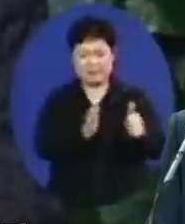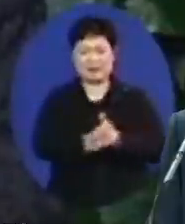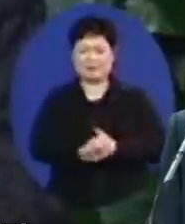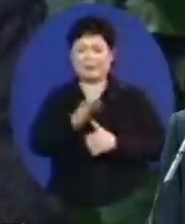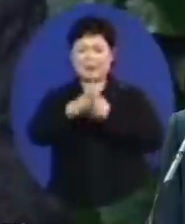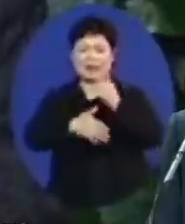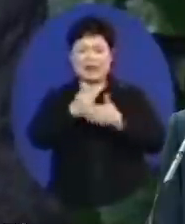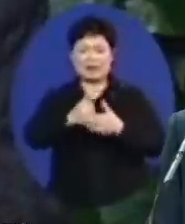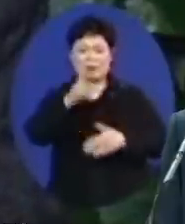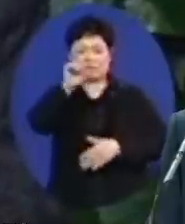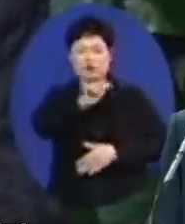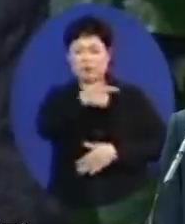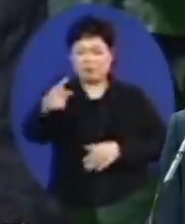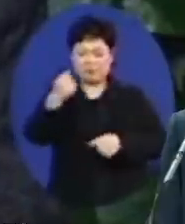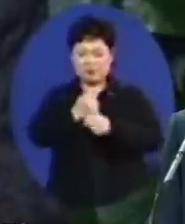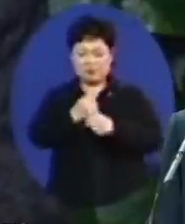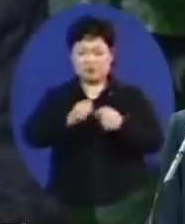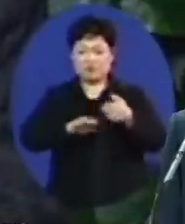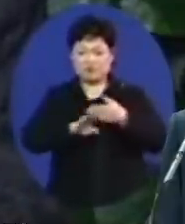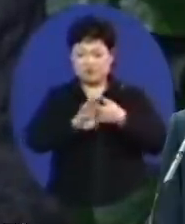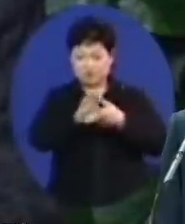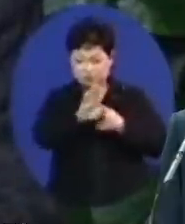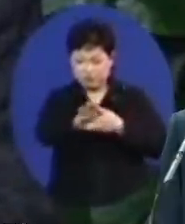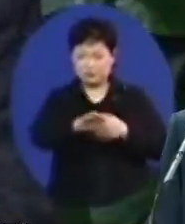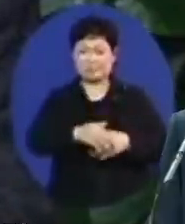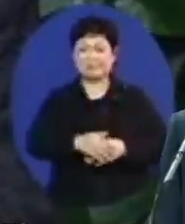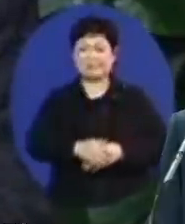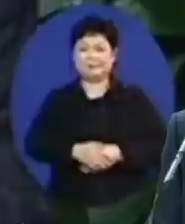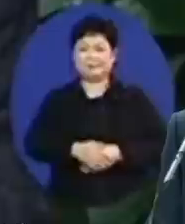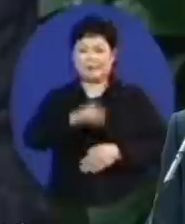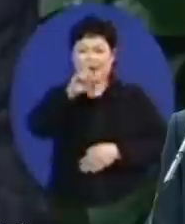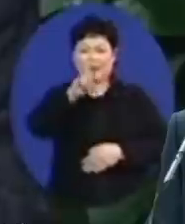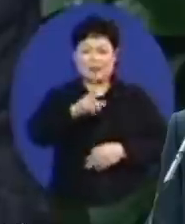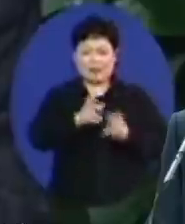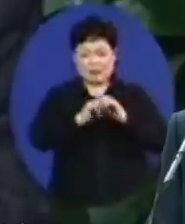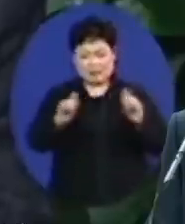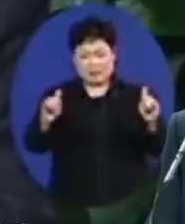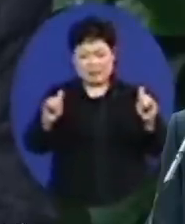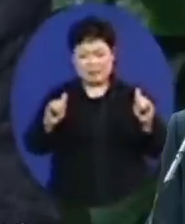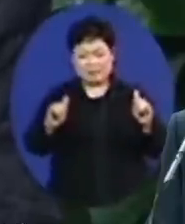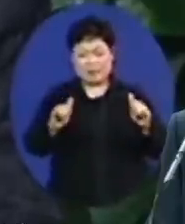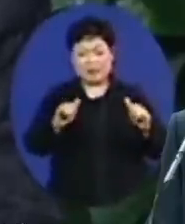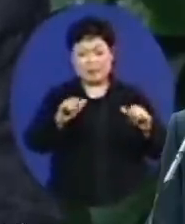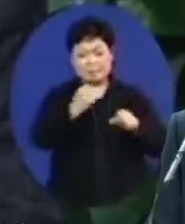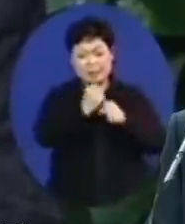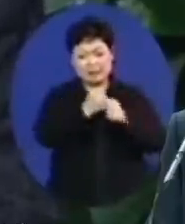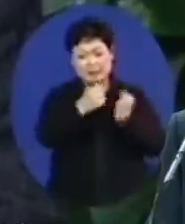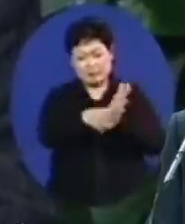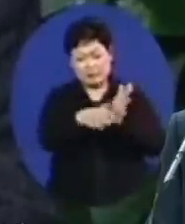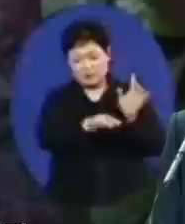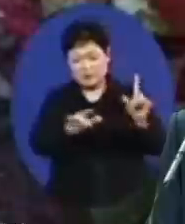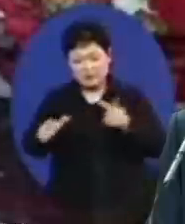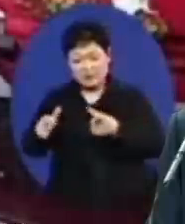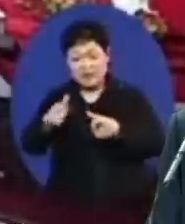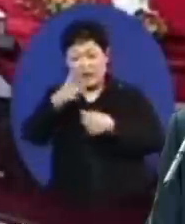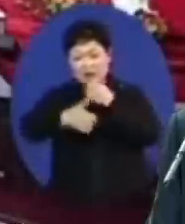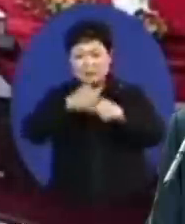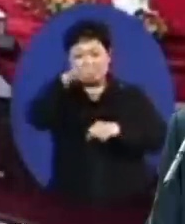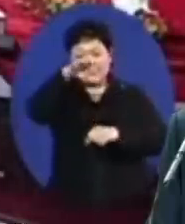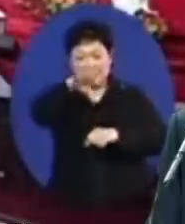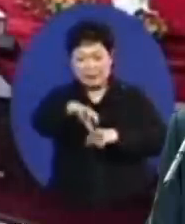하나님이 우주 만물을 지어놓고 난 다음 그 피조물이 하나님을 향해서 감사할 때 보람을 느끼고 즐거워하시는